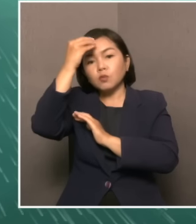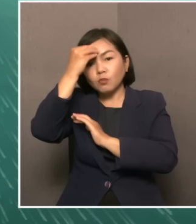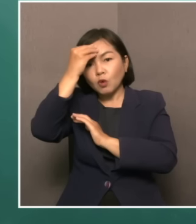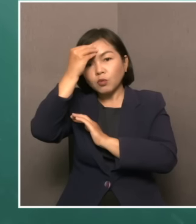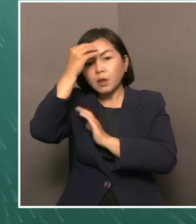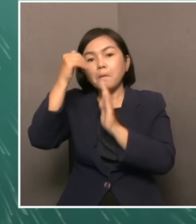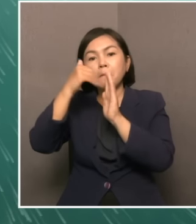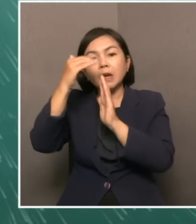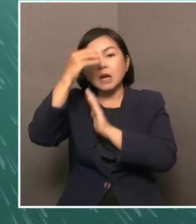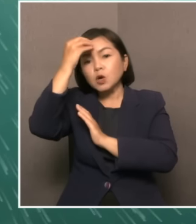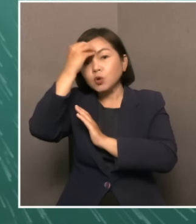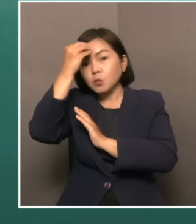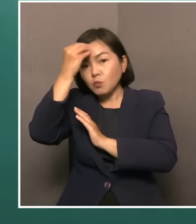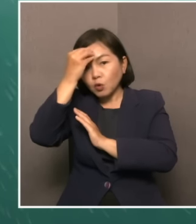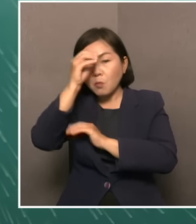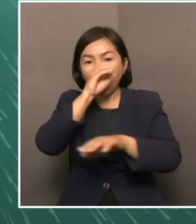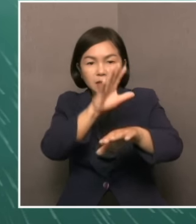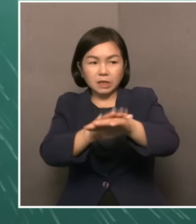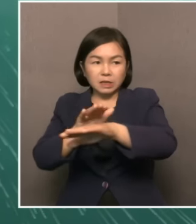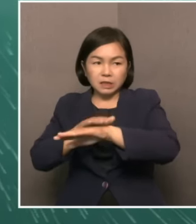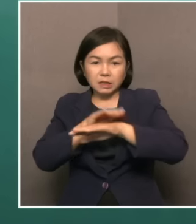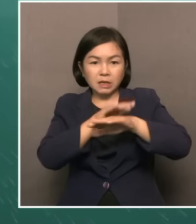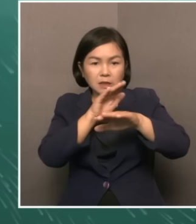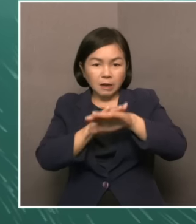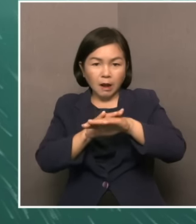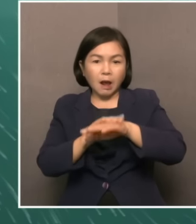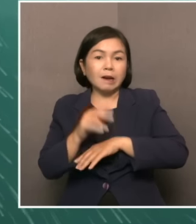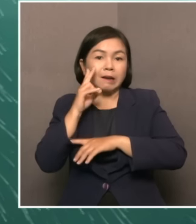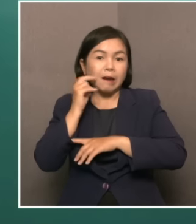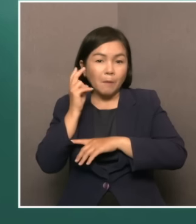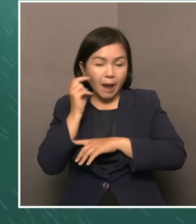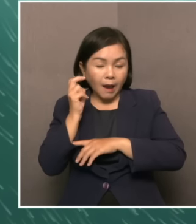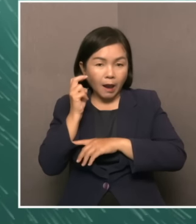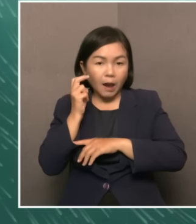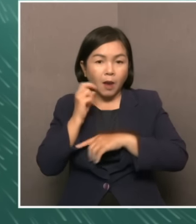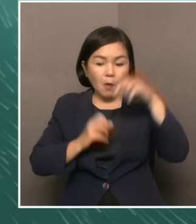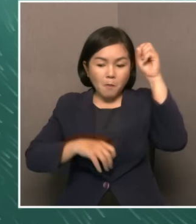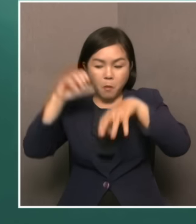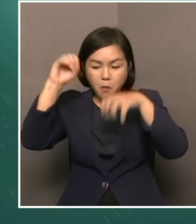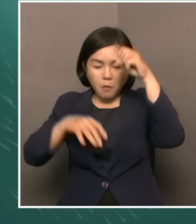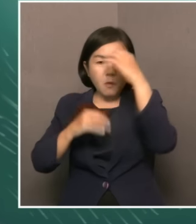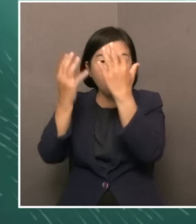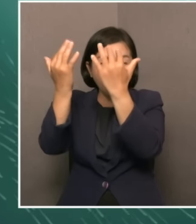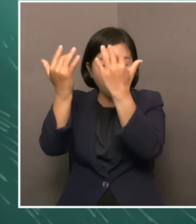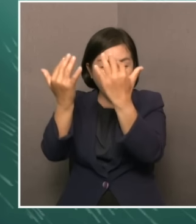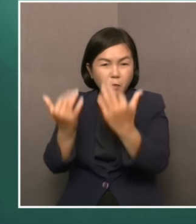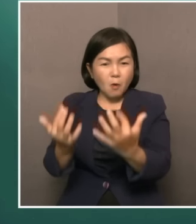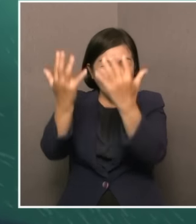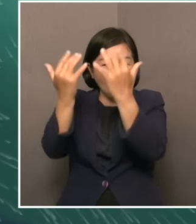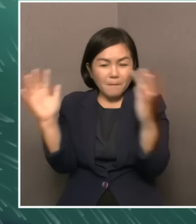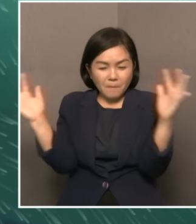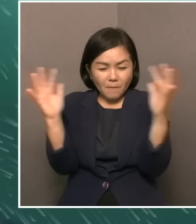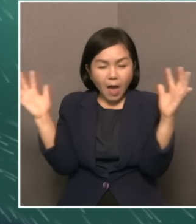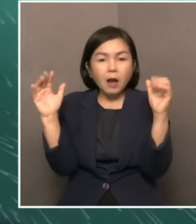หน้าที่อุตุนิยมวิทยาญี่ปุ่นเตือนครับว่าหิมะจะตกหนักในพื้นที่แผ่นดินไหวที่คาบสมุดโนโตะโดยความกดอากาศใน